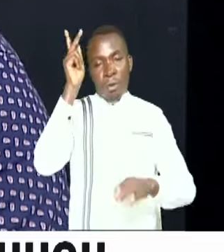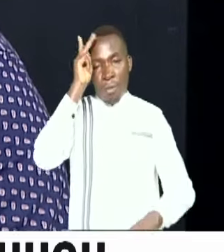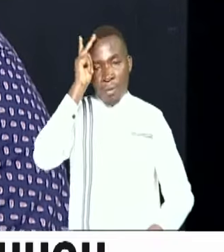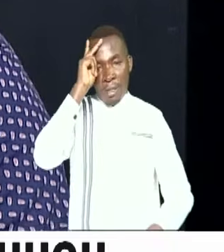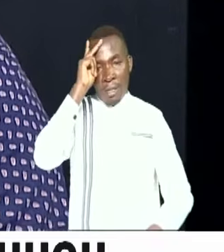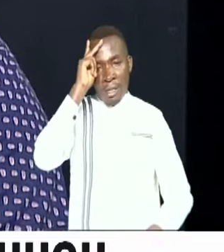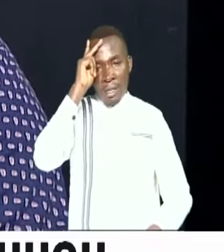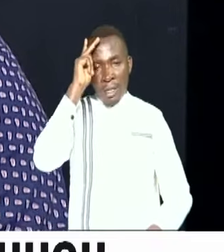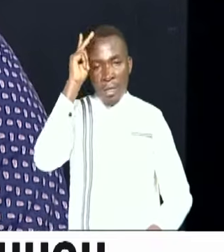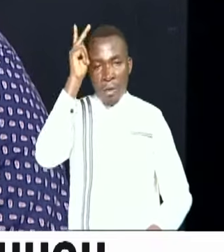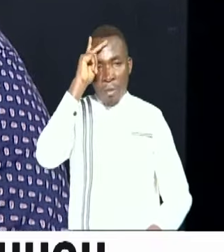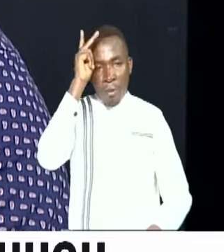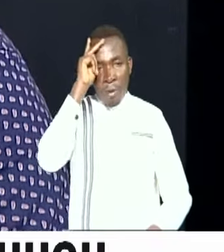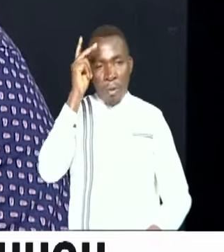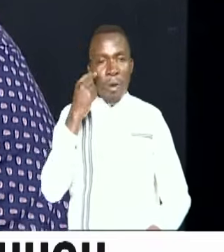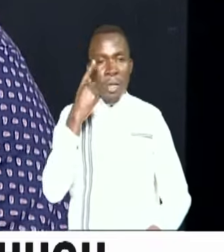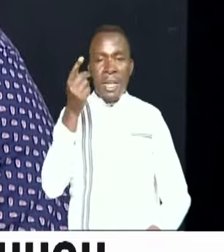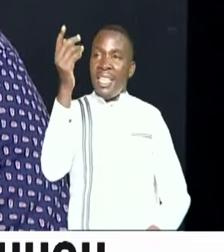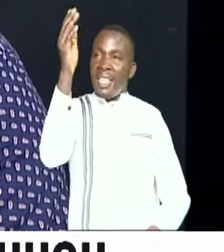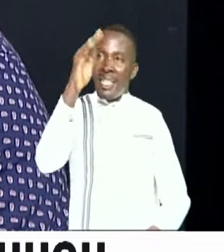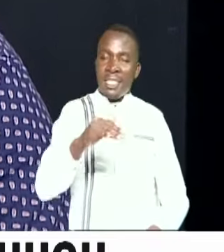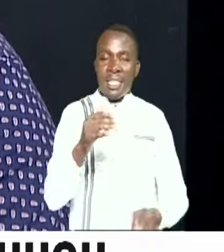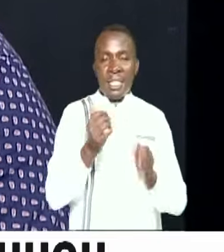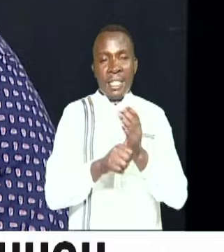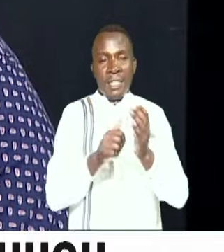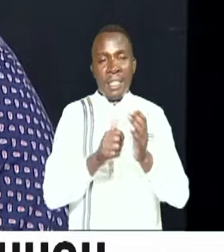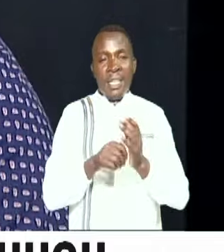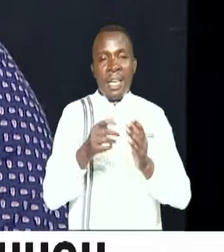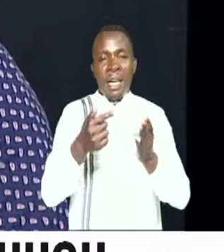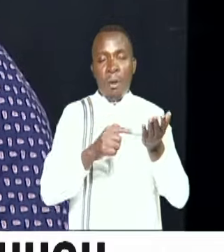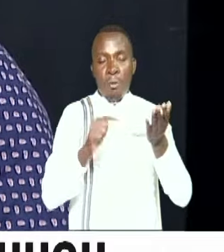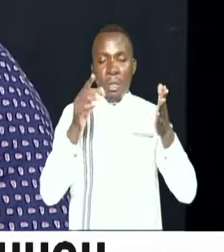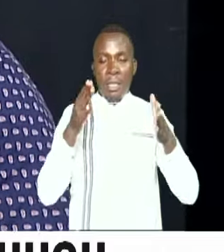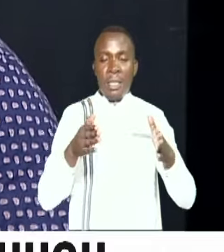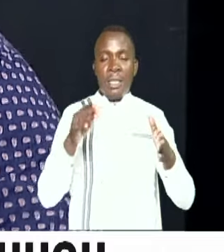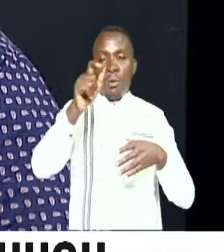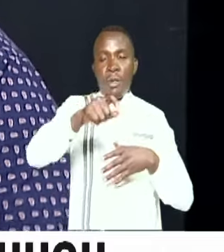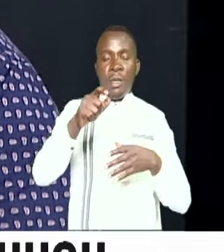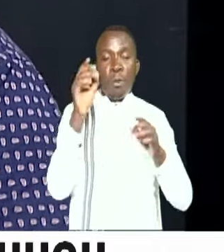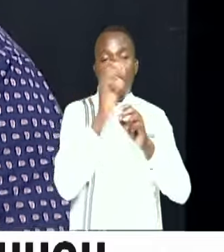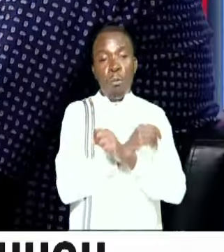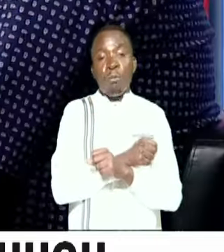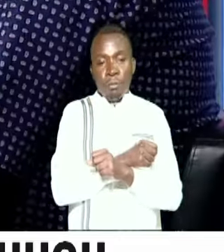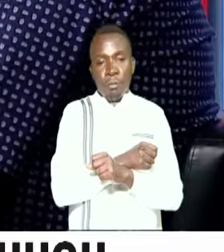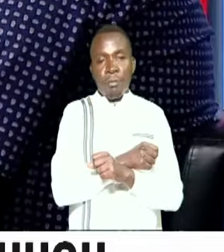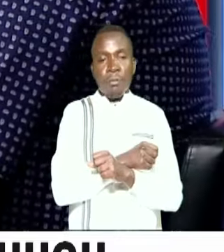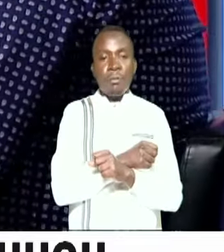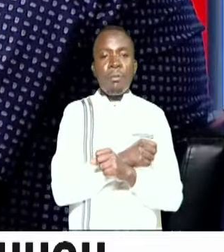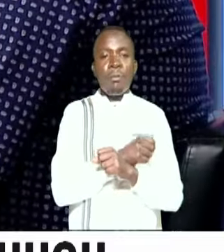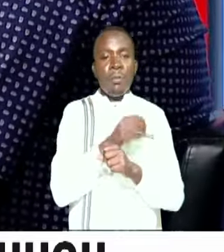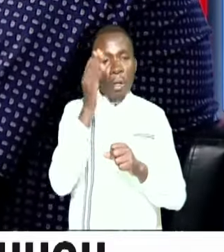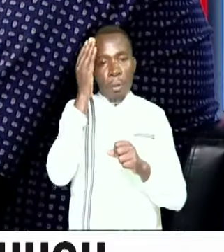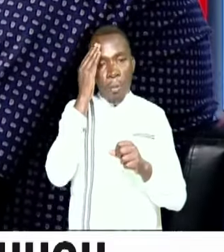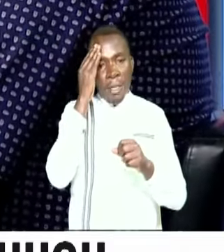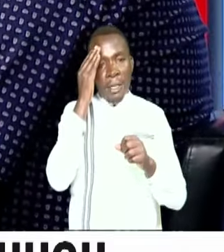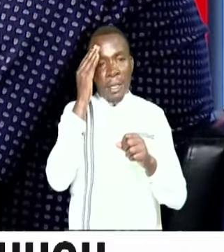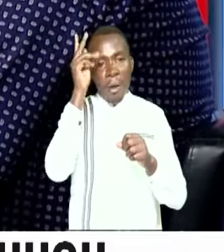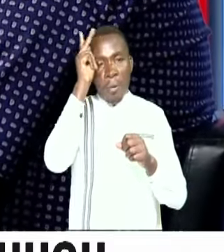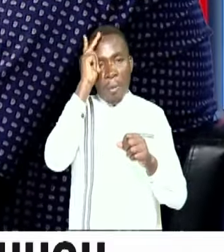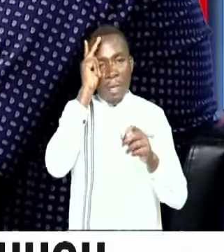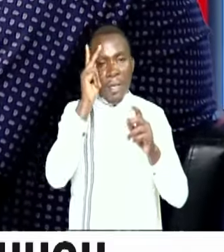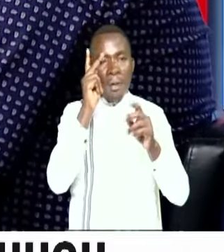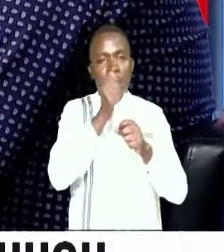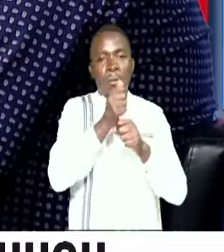kuko skills nayo usanga iza nk'ikibazo, kubera hari umutekinisiye ukenera ukamubura ubumenyi bw'abakozi bo mu nganda. Yeah. Nicyo nshaka